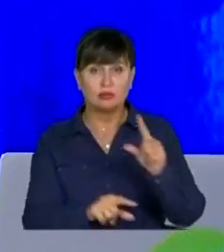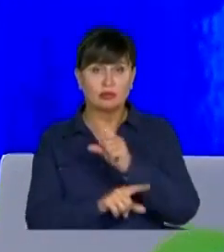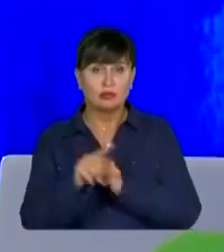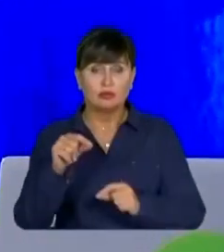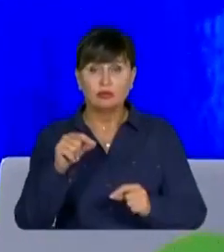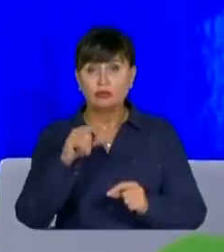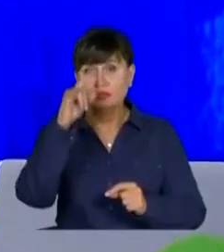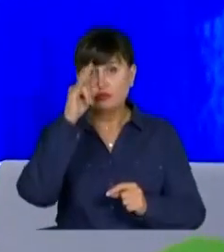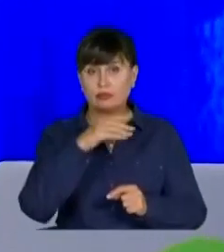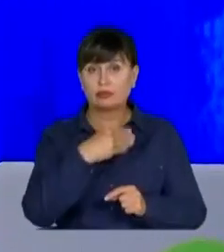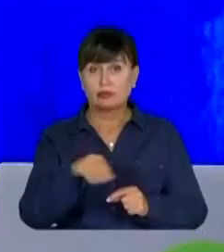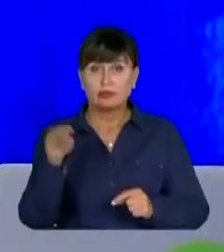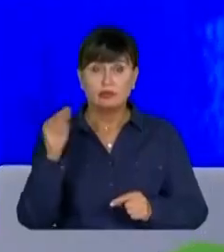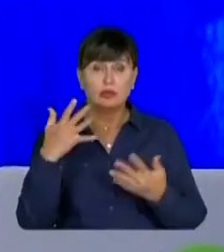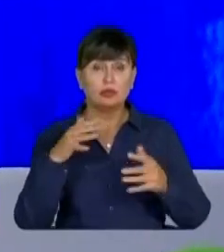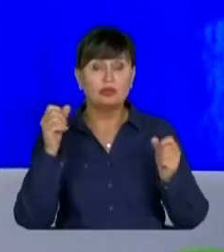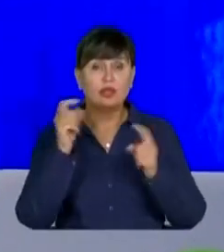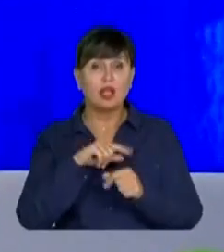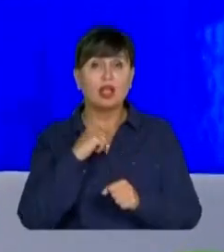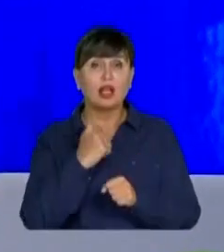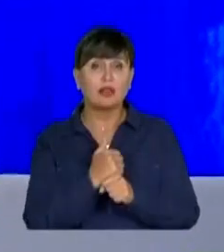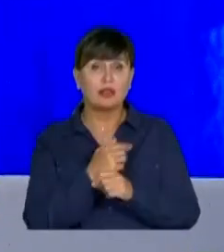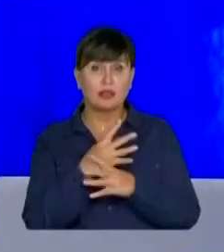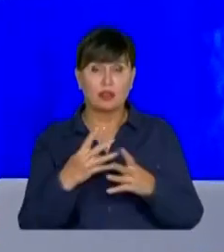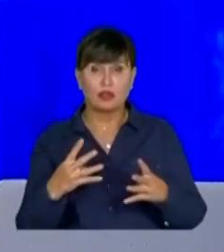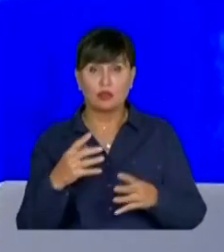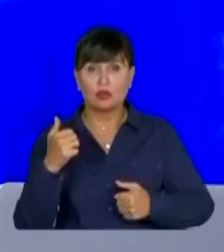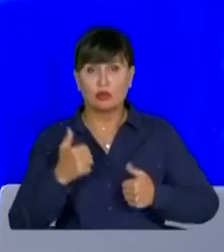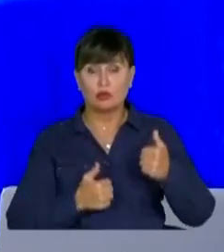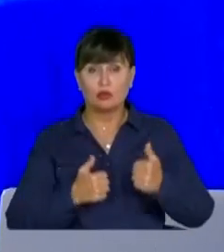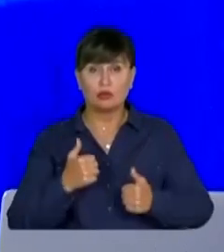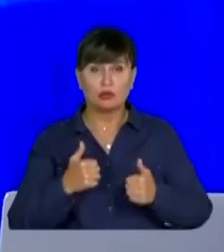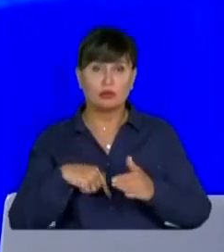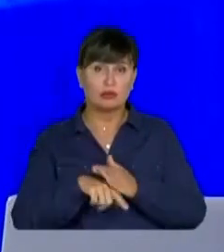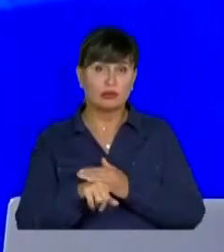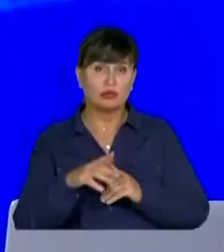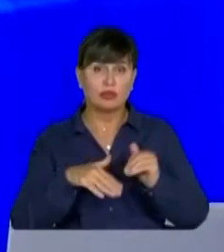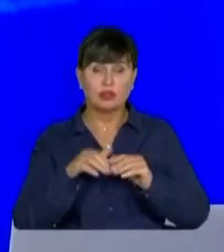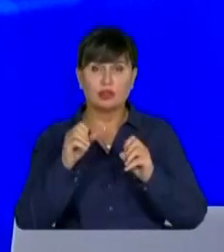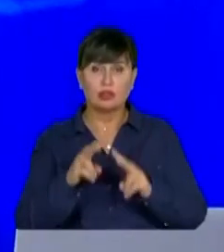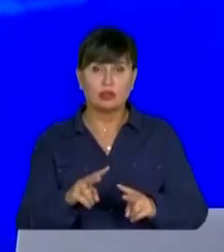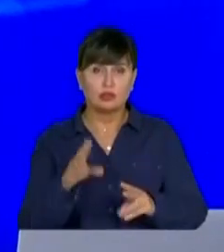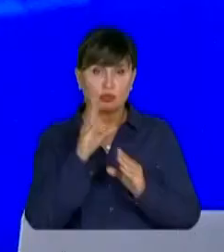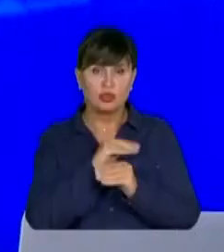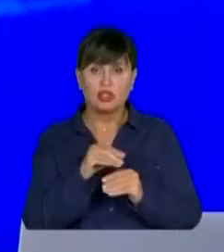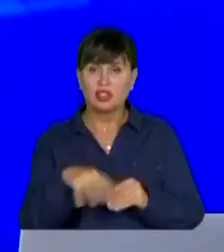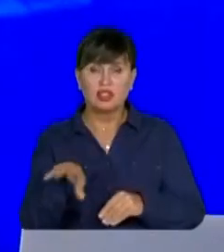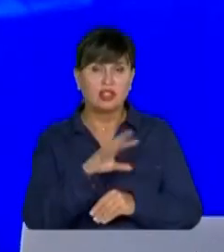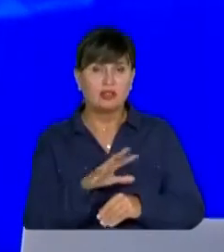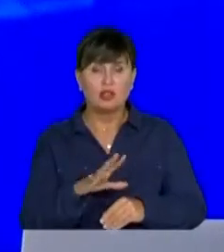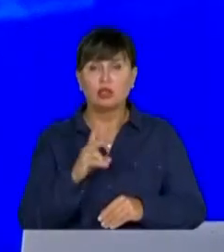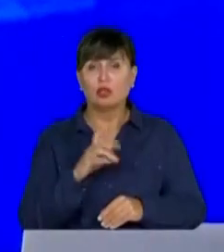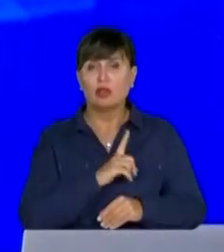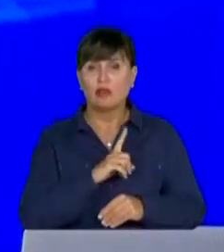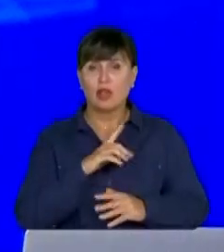казахстанские теннисисты. Уже известна основная сетка турнира. К сожалению, пройти стадию квалификации удалось не всем. Однако в